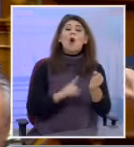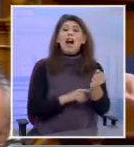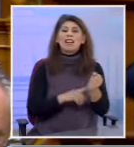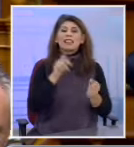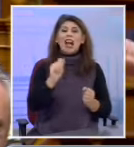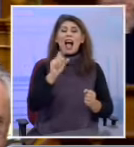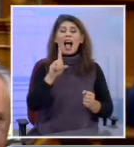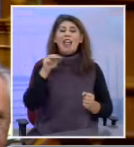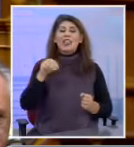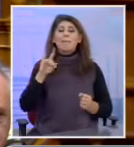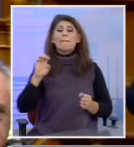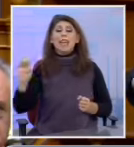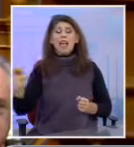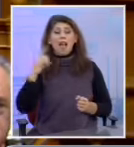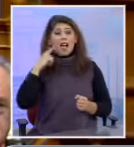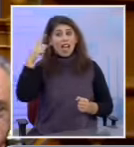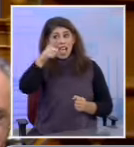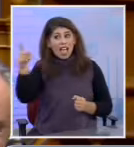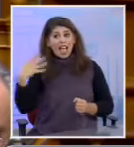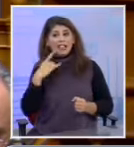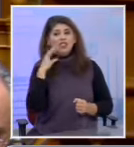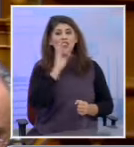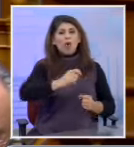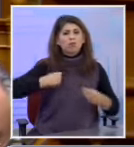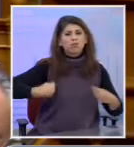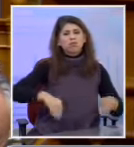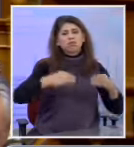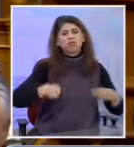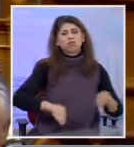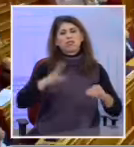όταν εσείς είχατε στόχο να ξεπουλήσετε τη μισή ΔΕΗ.